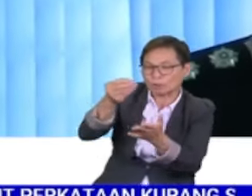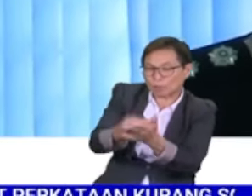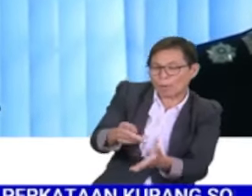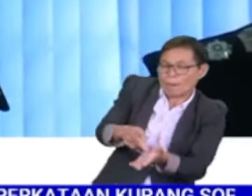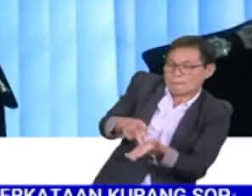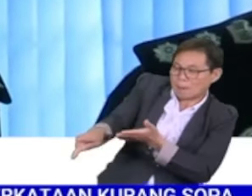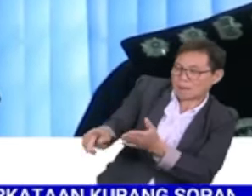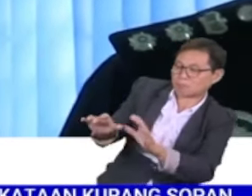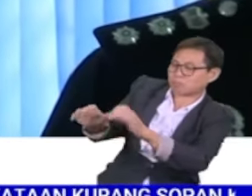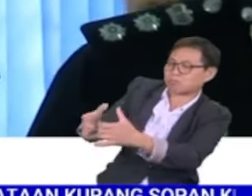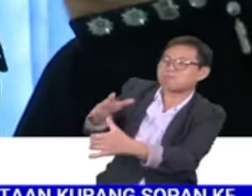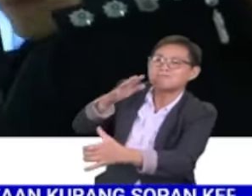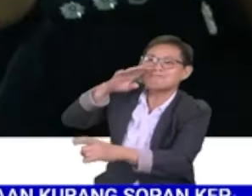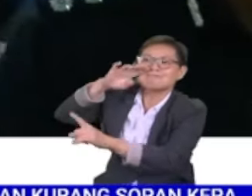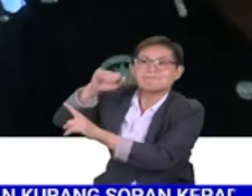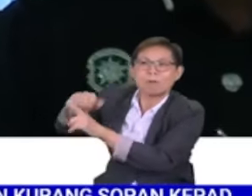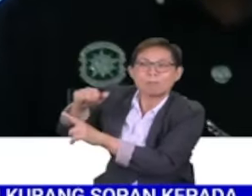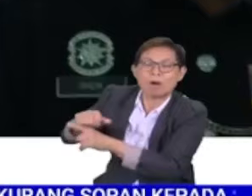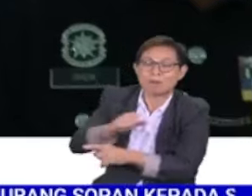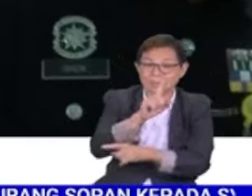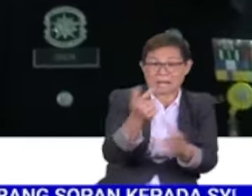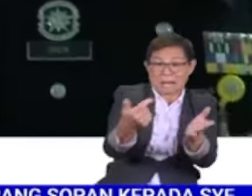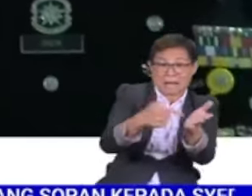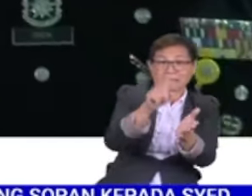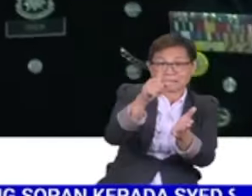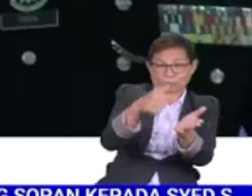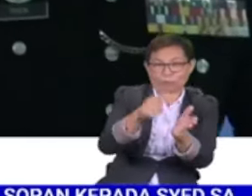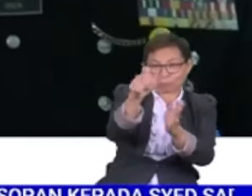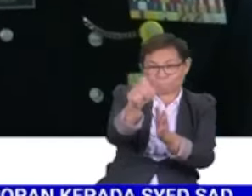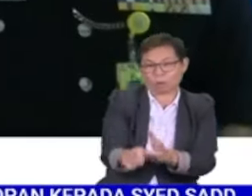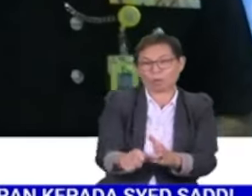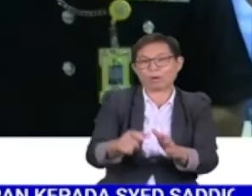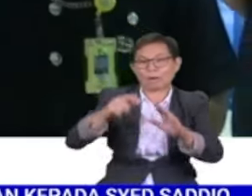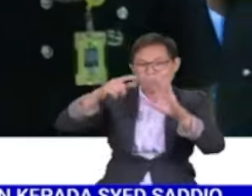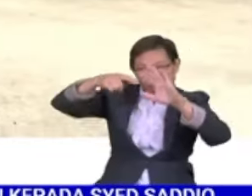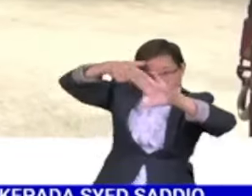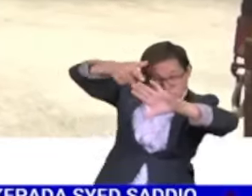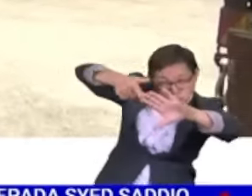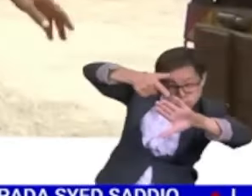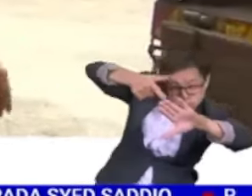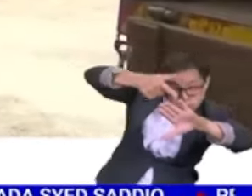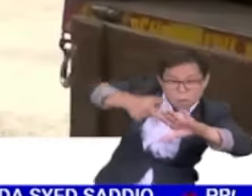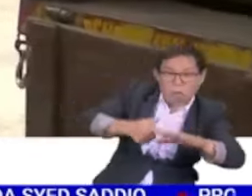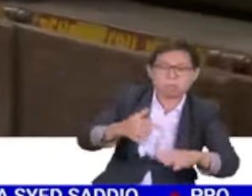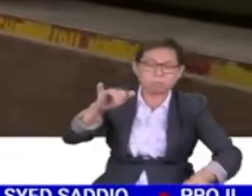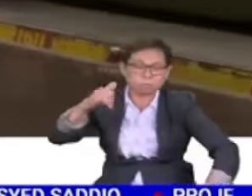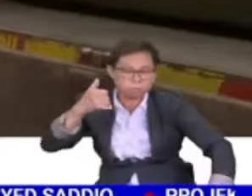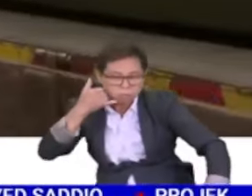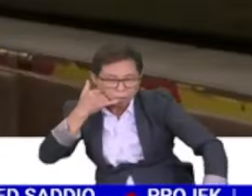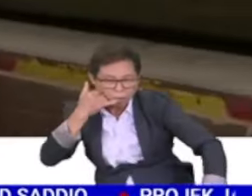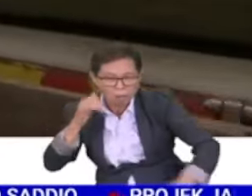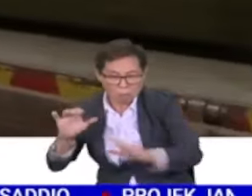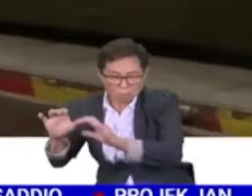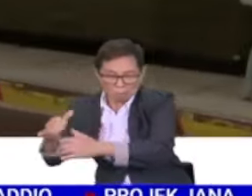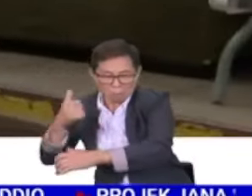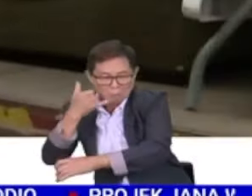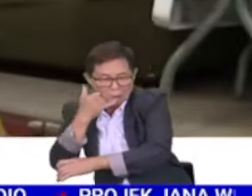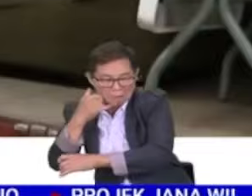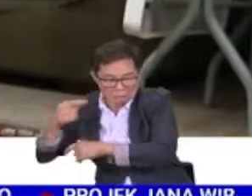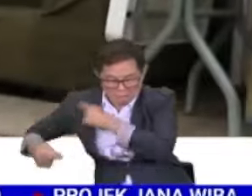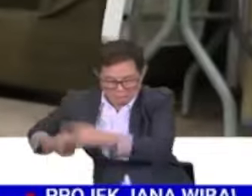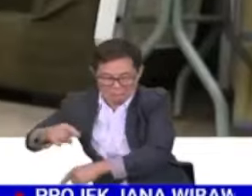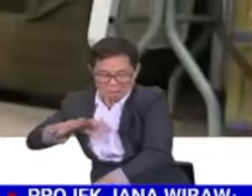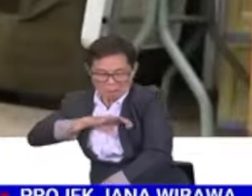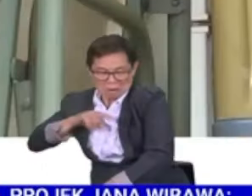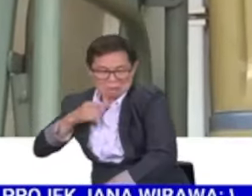RM285,000 kepada sindiket. Seorang lagi mangsa merupakan juru kimpal. Dia menerima panggilan telefon oleh sindiket yang menyamar